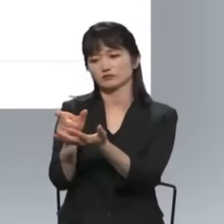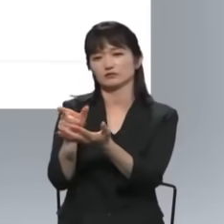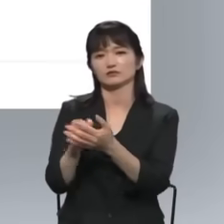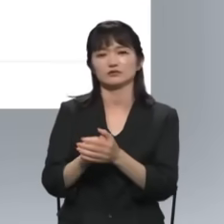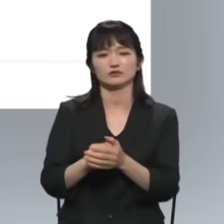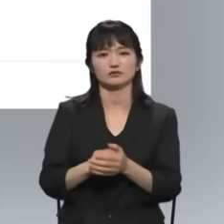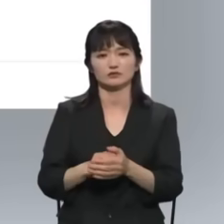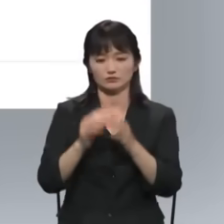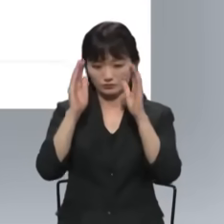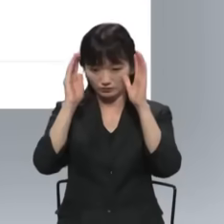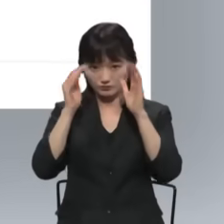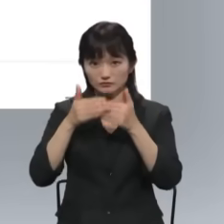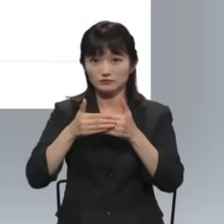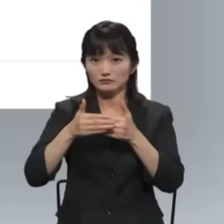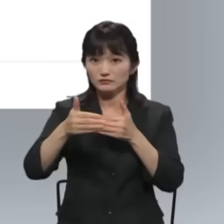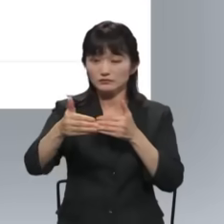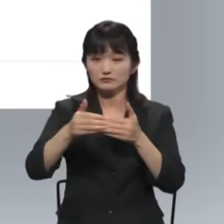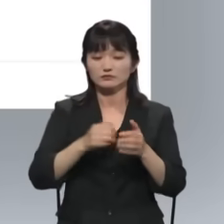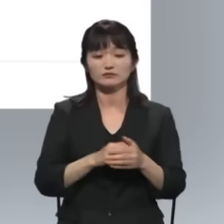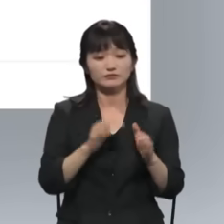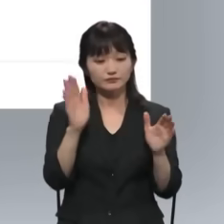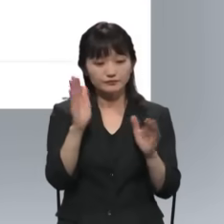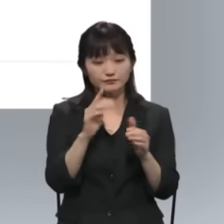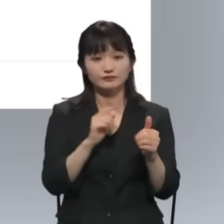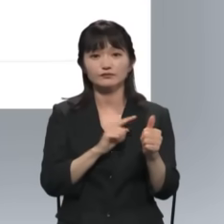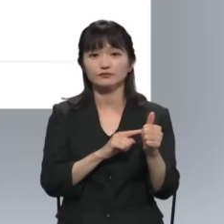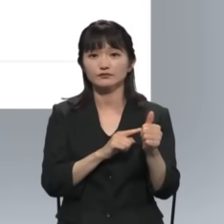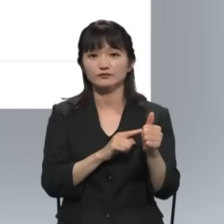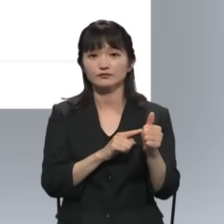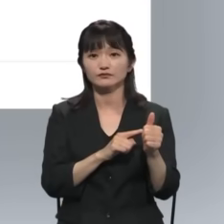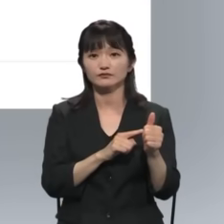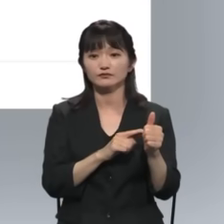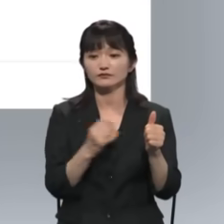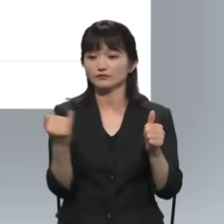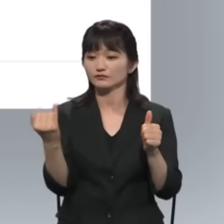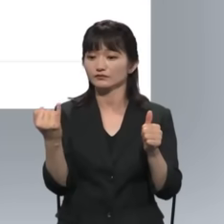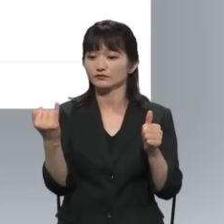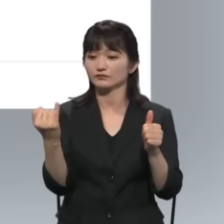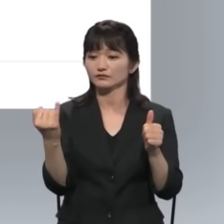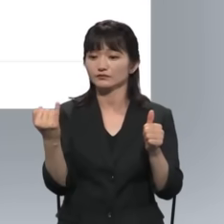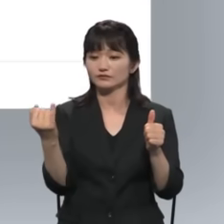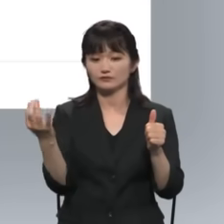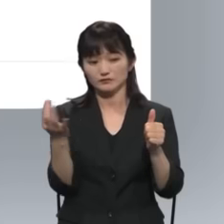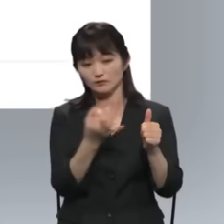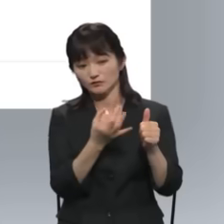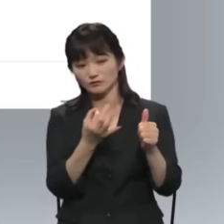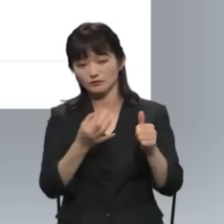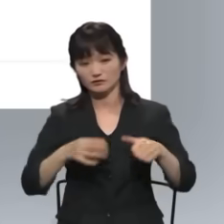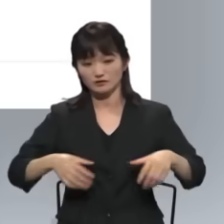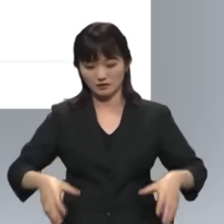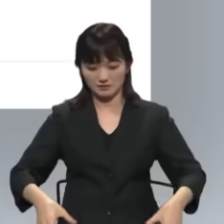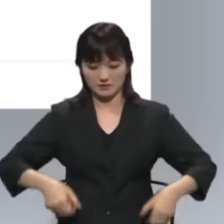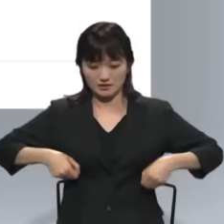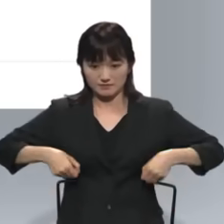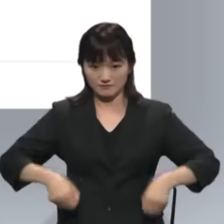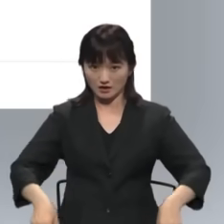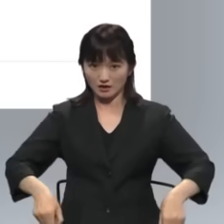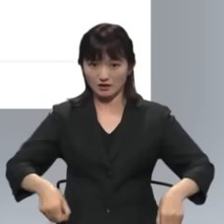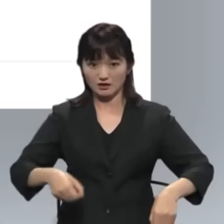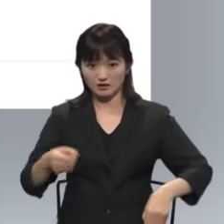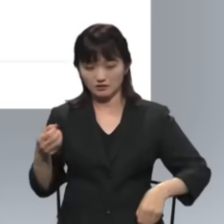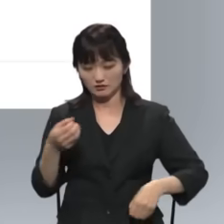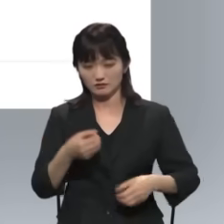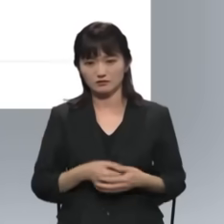수업을 하는 과정 중에 아이가 이제 그 같은 반 여학생의 본인 앞에서 바지를 내렸다라고 해요 그런